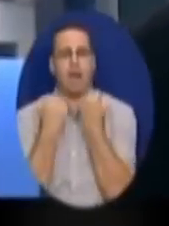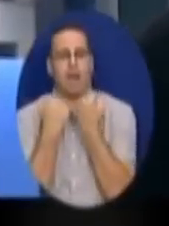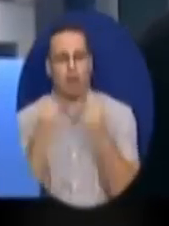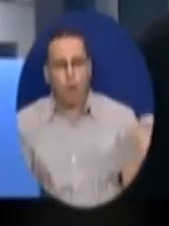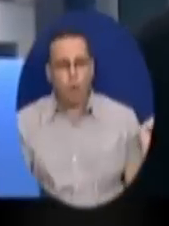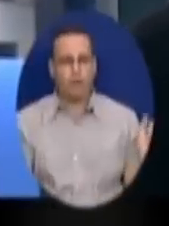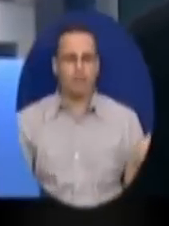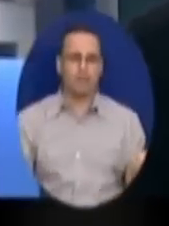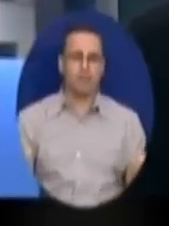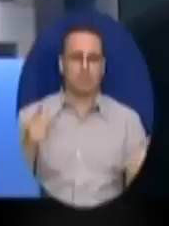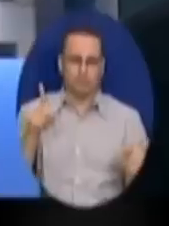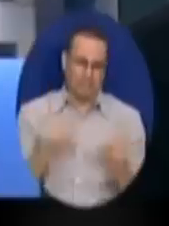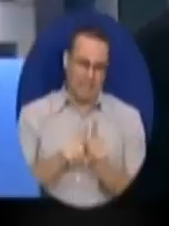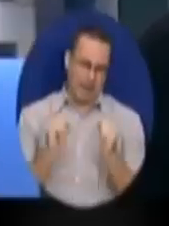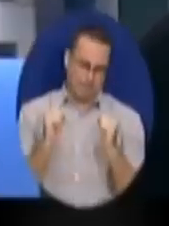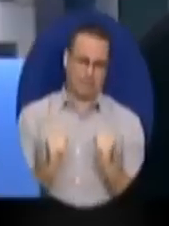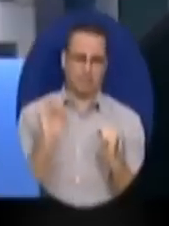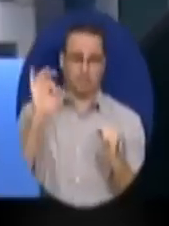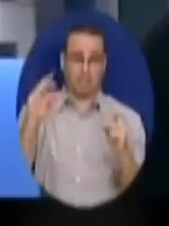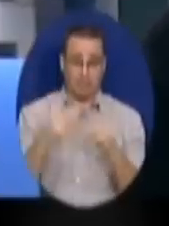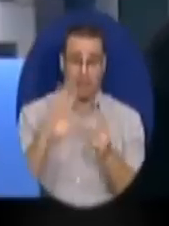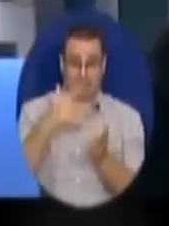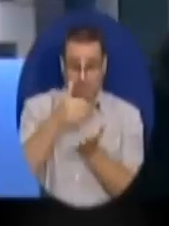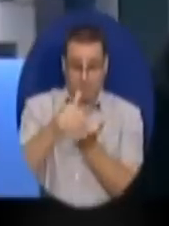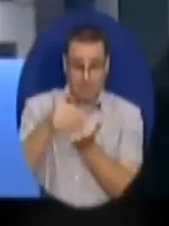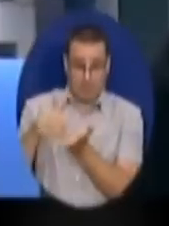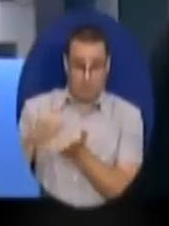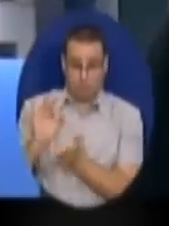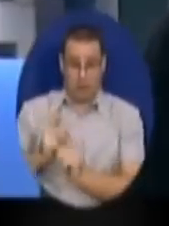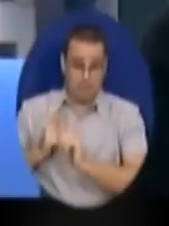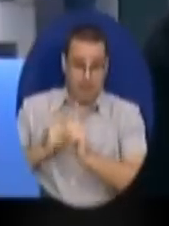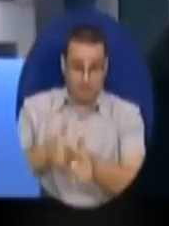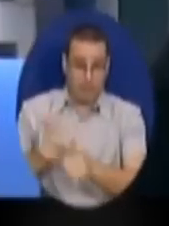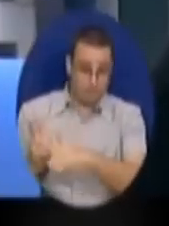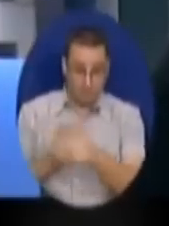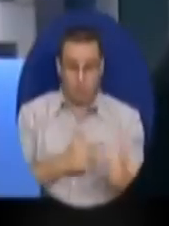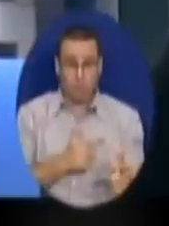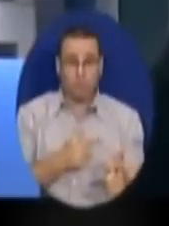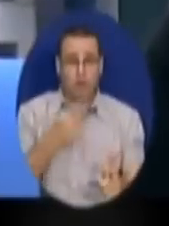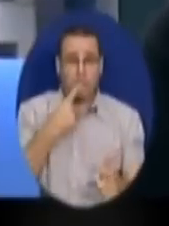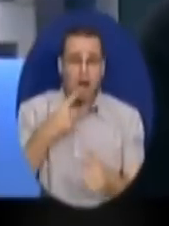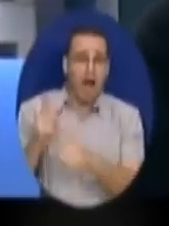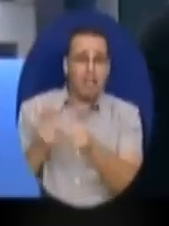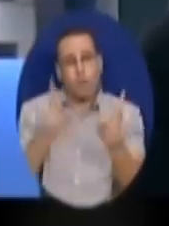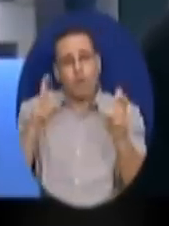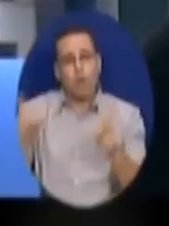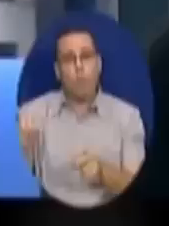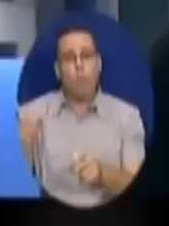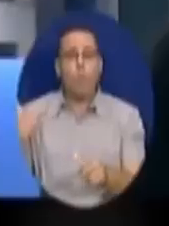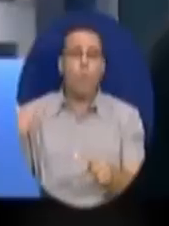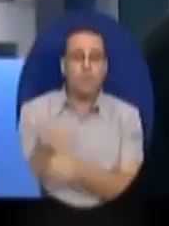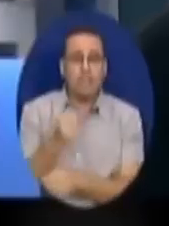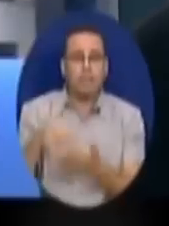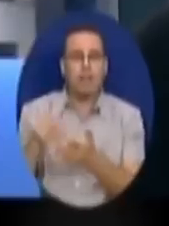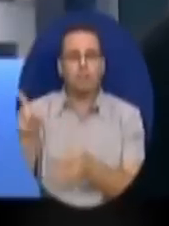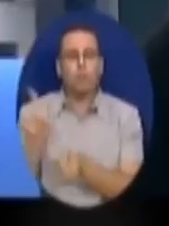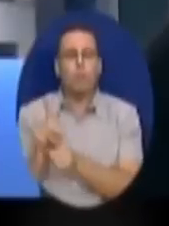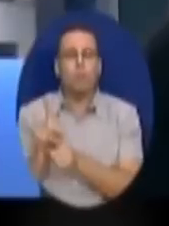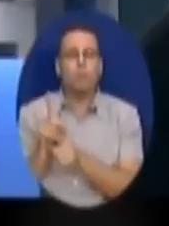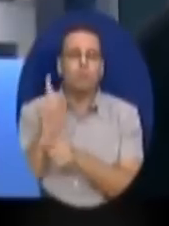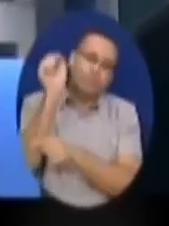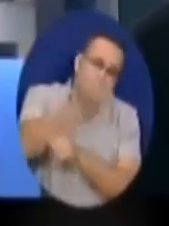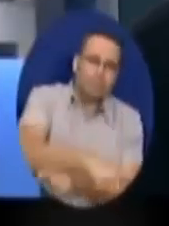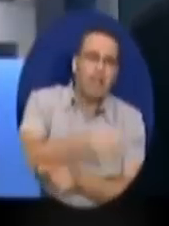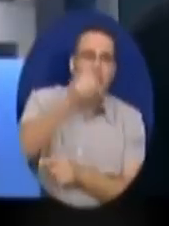שהם בבסיס ההוויה הצרפתית אם יוותרו עליהם לצורך מאבק בטרור בעצם הטרור ניצח כי הוא יביס את הרוח הצרפתית